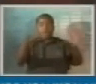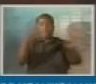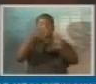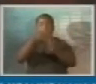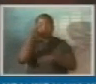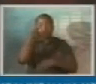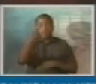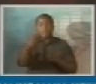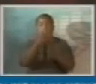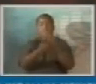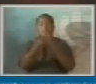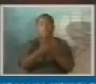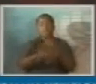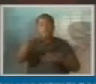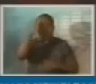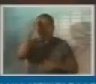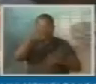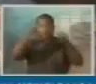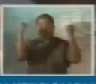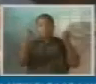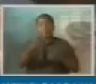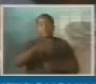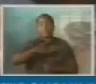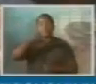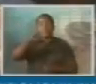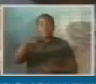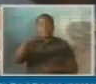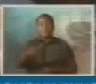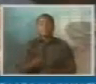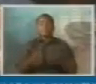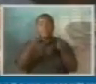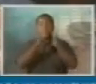ili tuonekane na wananchi wajue msimamo wetu ni upi. Mwenyekiti, hayo ndio mawazo yangu. Asante sana.